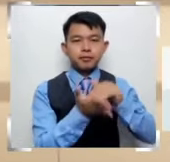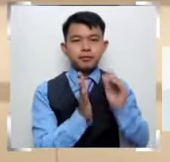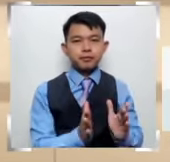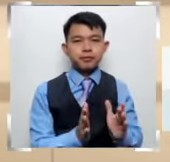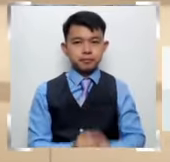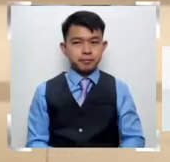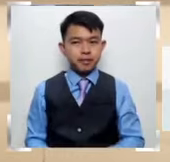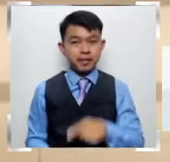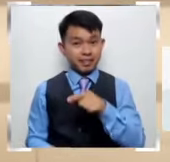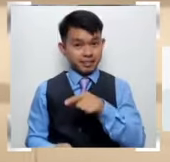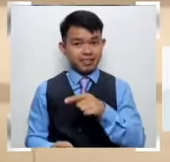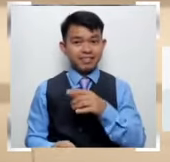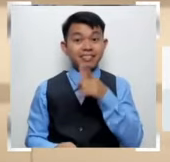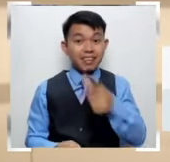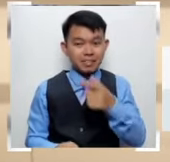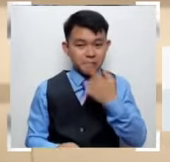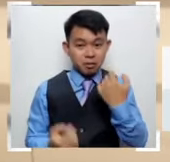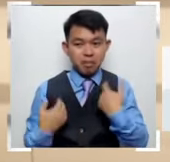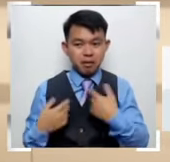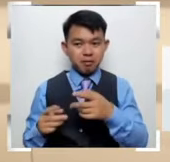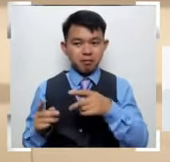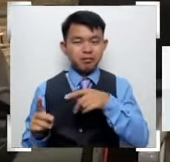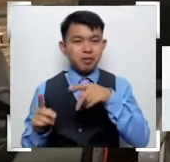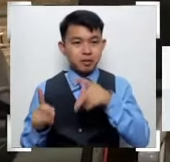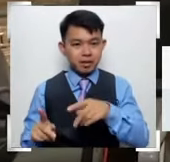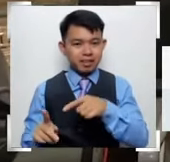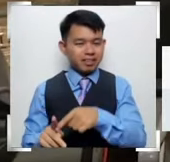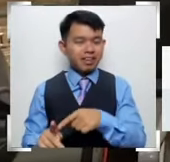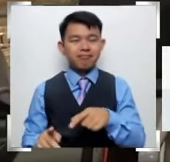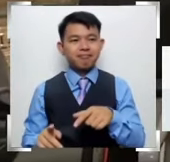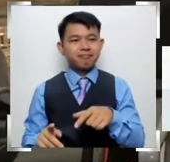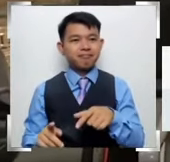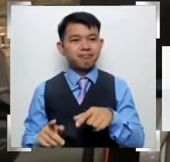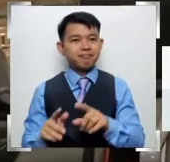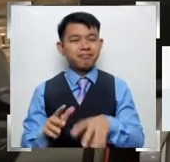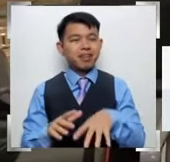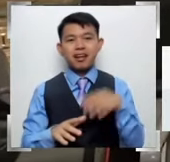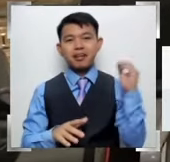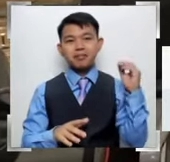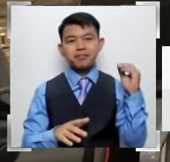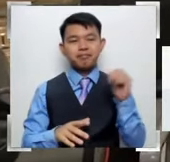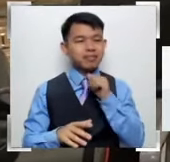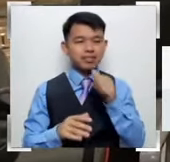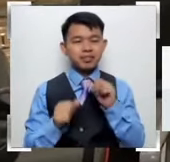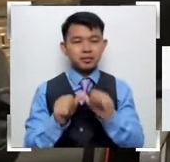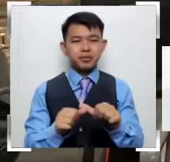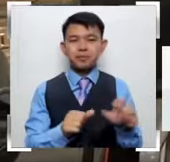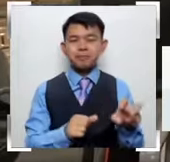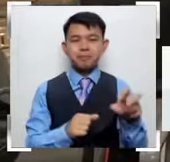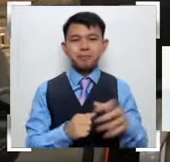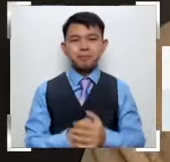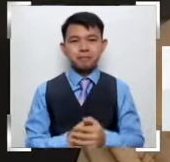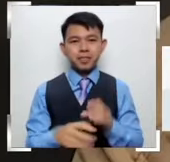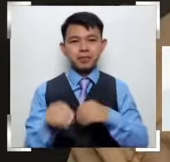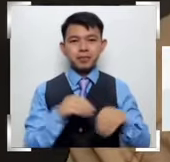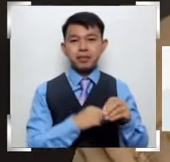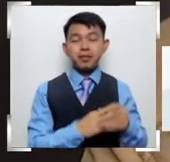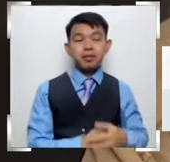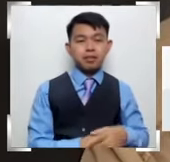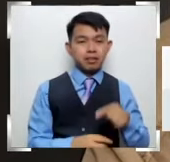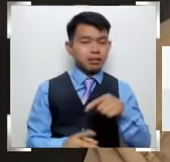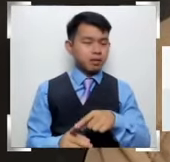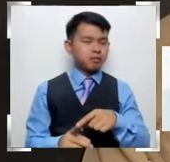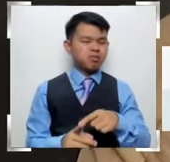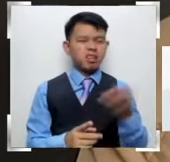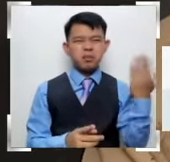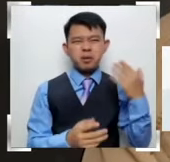ng pasahero ngayong gabi, kaya makakabiyahe siya padait. Si Raquel naman noong nakaraan linggo pa bumili ng tiket. Ayaw niya raw maranasan